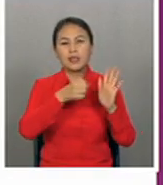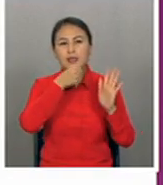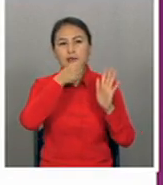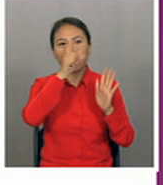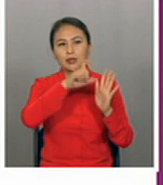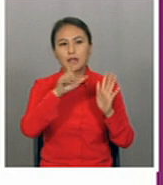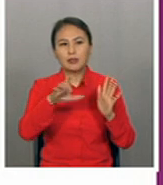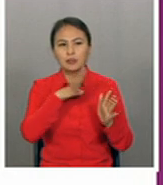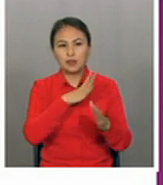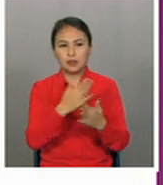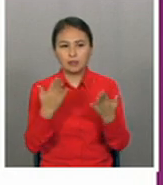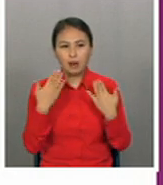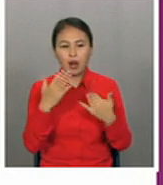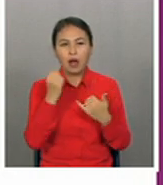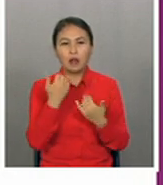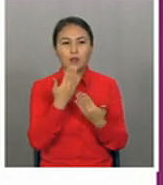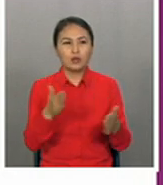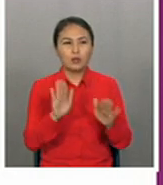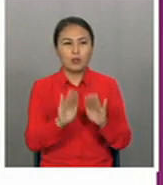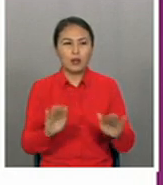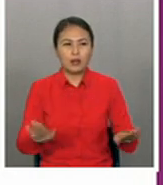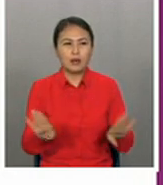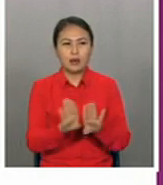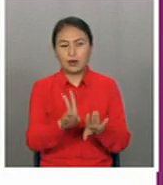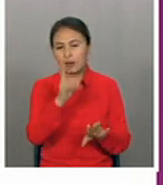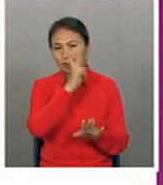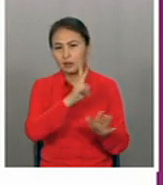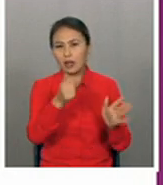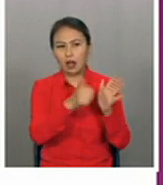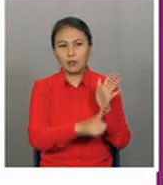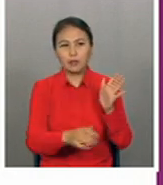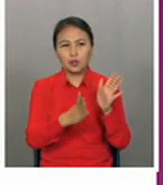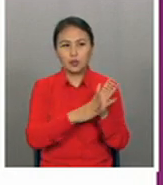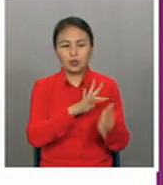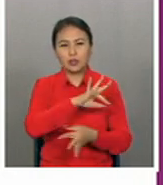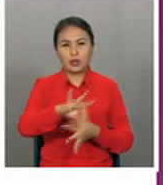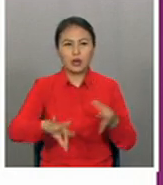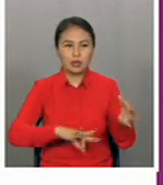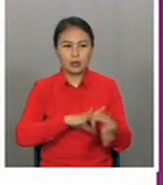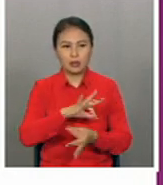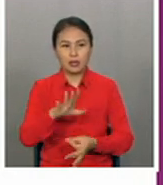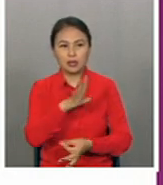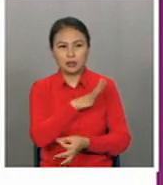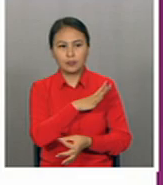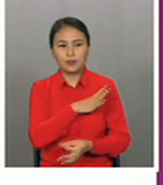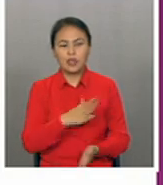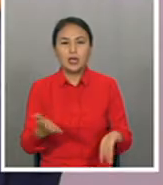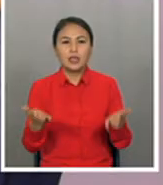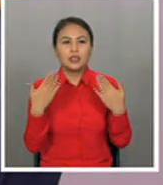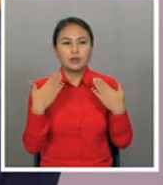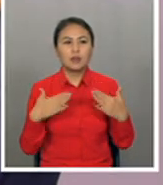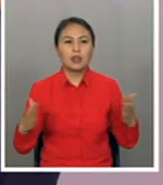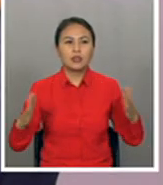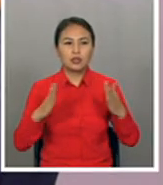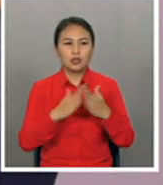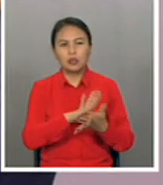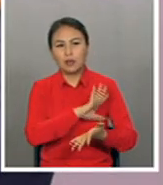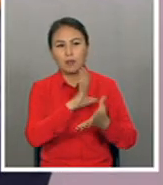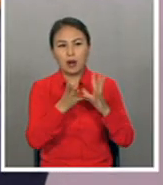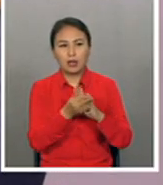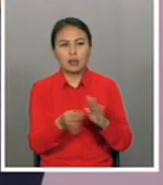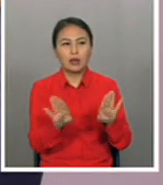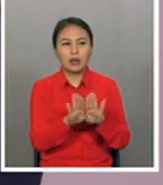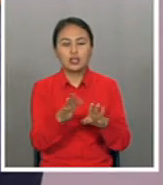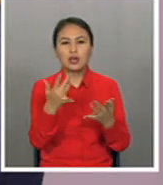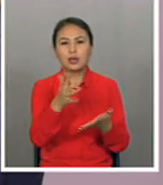ересек адам демалды. Ал бұл балаларға қарағанда 69-ға артық. Демалыс үйінде